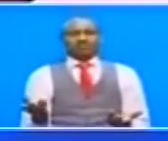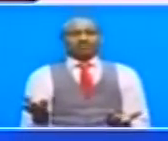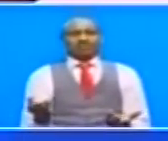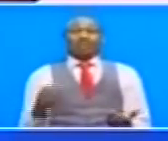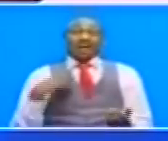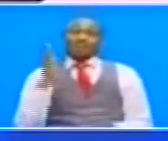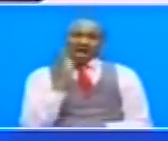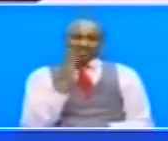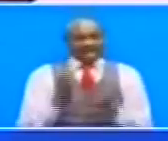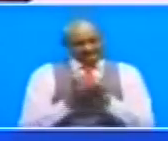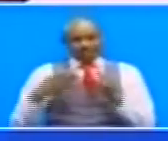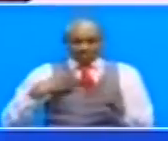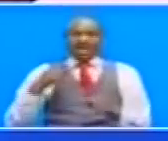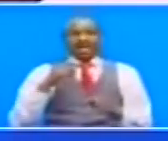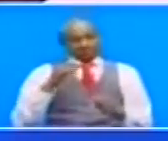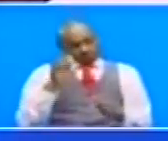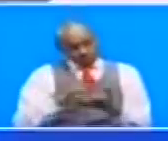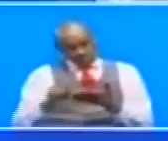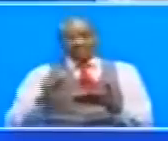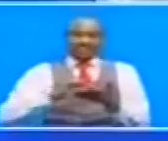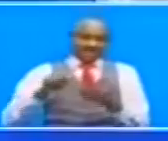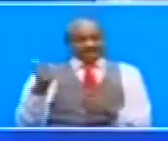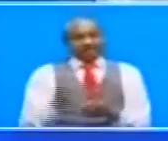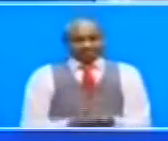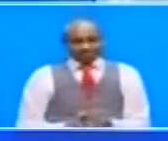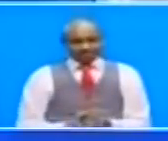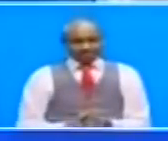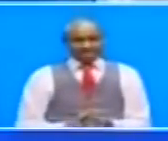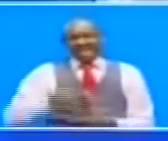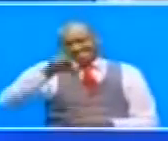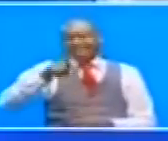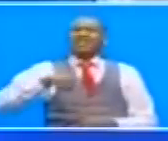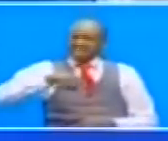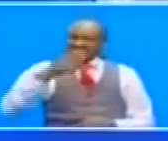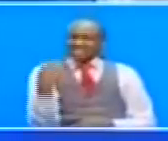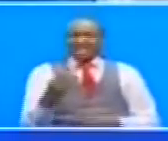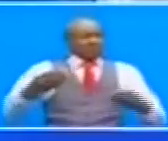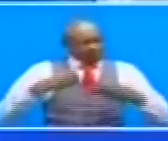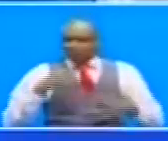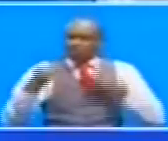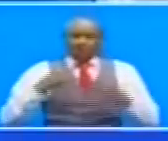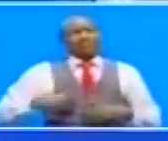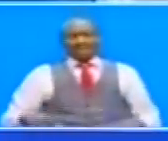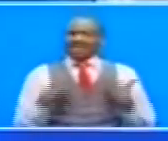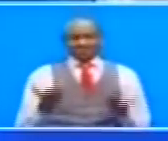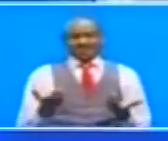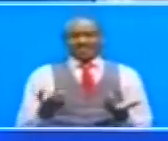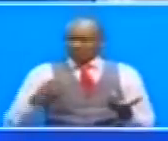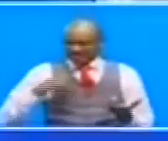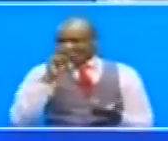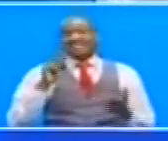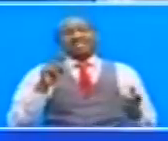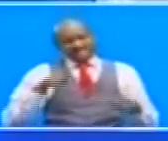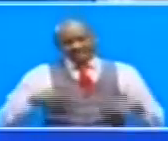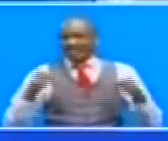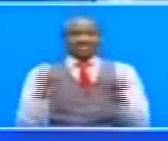na mama yangu ananisaidia kwenye kwingine. Kuna vile tu alileta joy in my life na nikaanza kuona life in a different way. Si